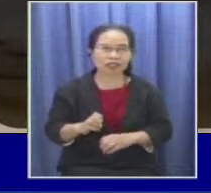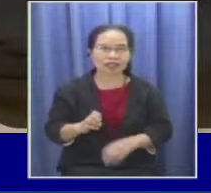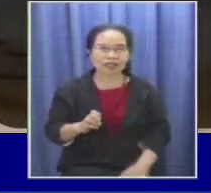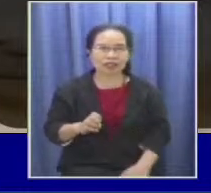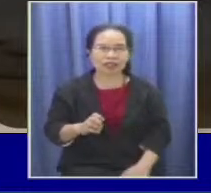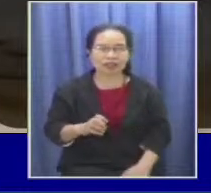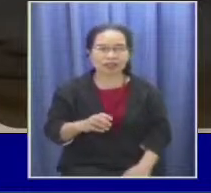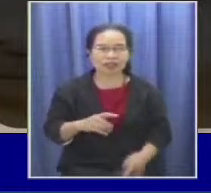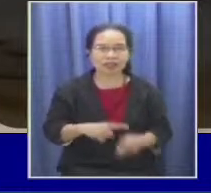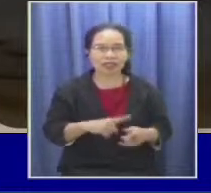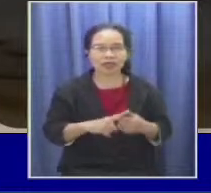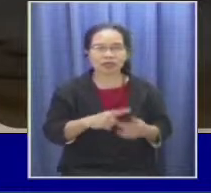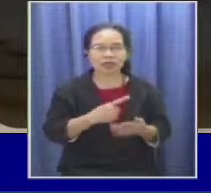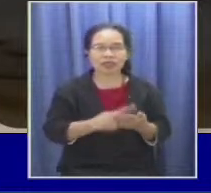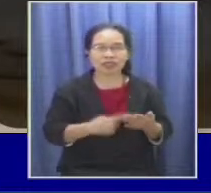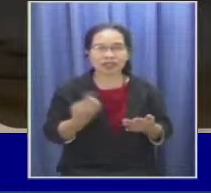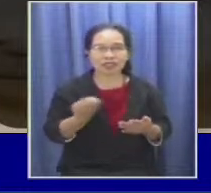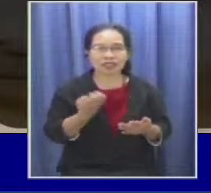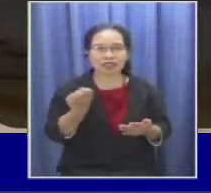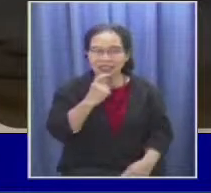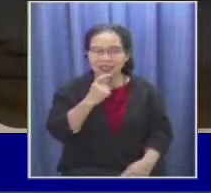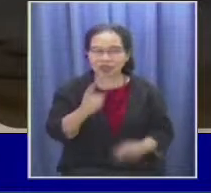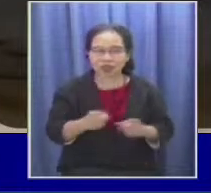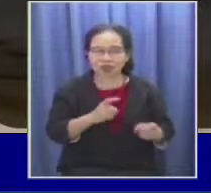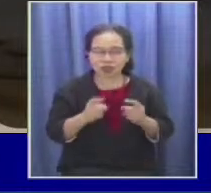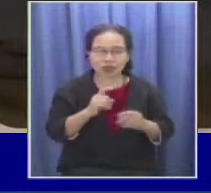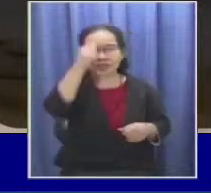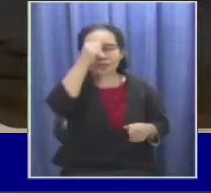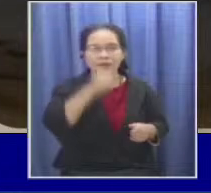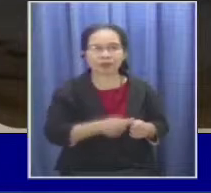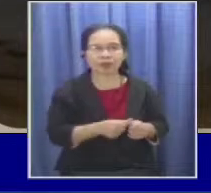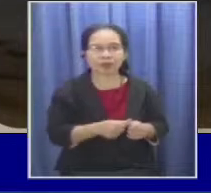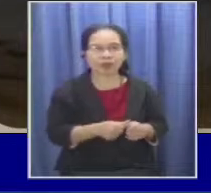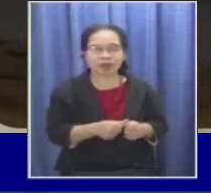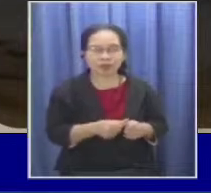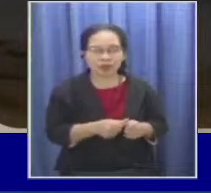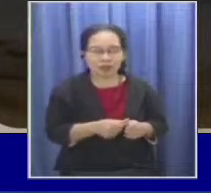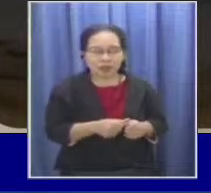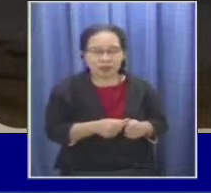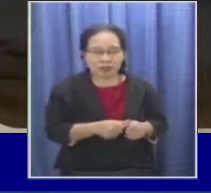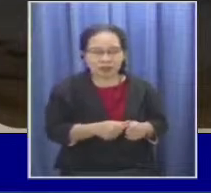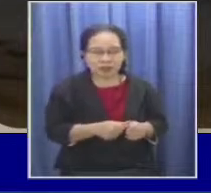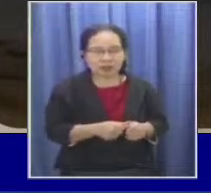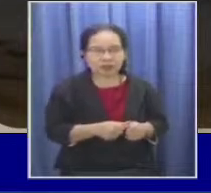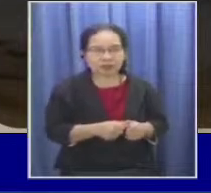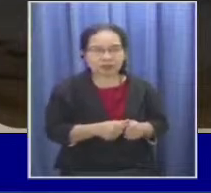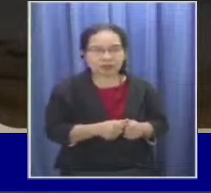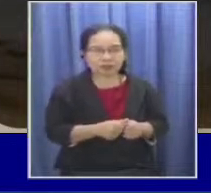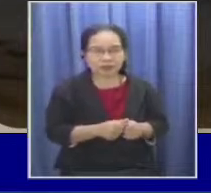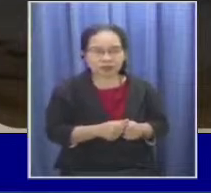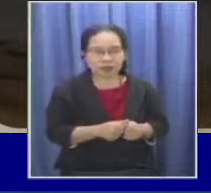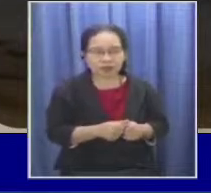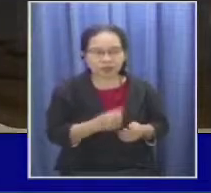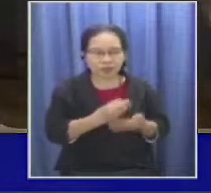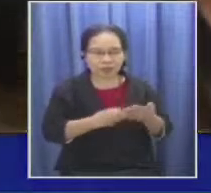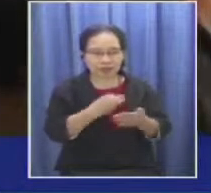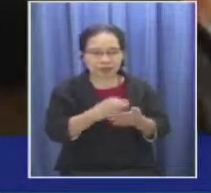no ba no nyine tɛkyerɛ ma emfiri bɔne ho na no nanka na ada